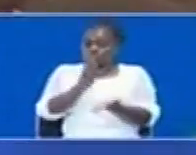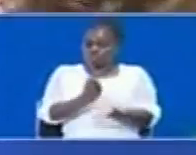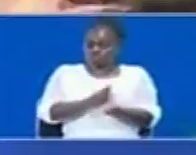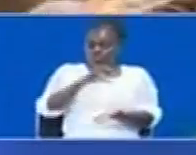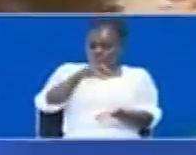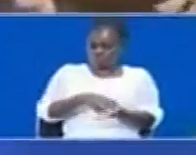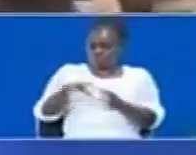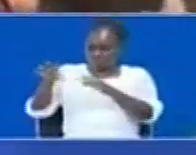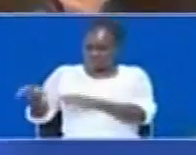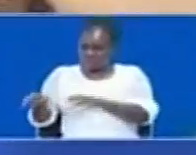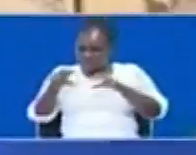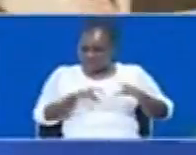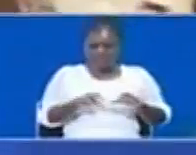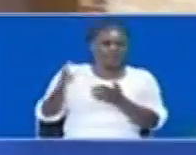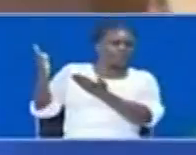dhiki wanaopitia.